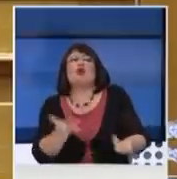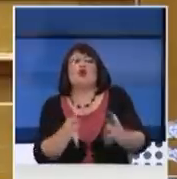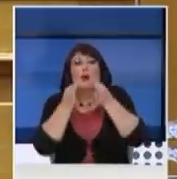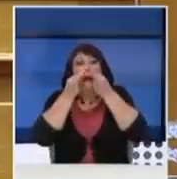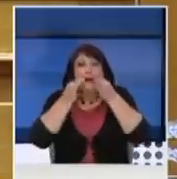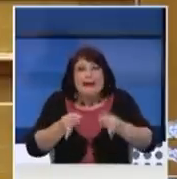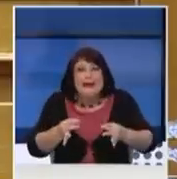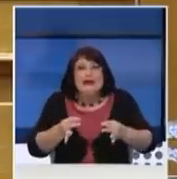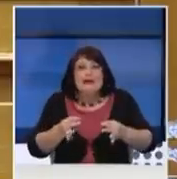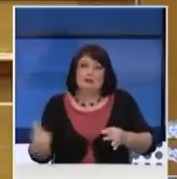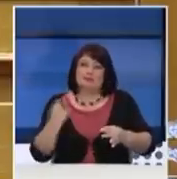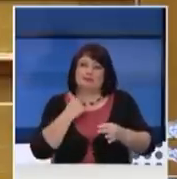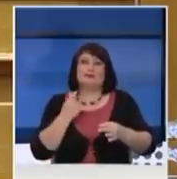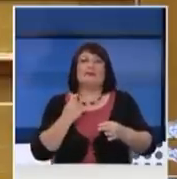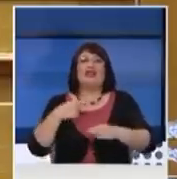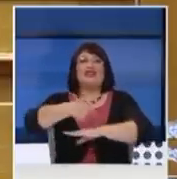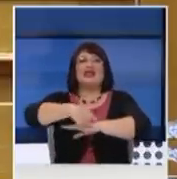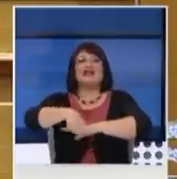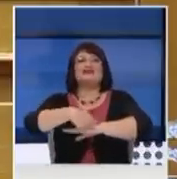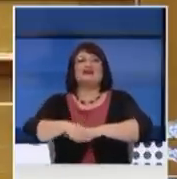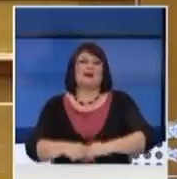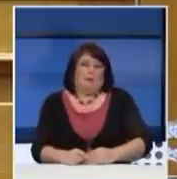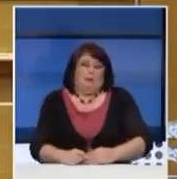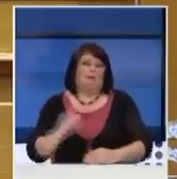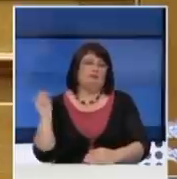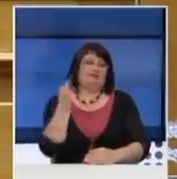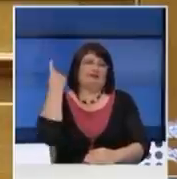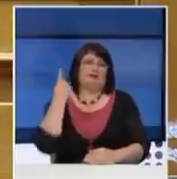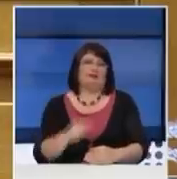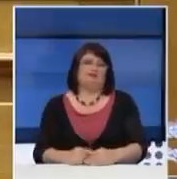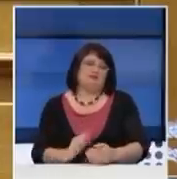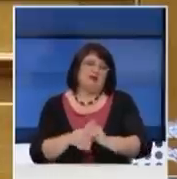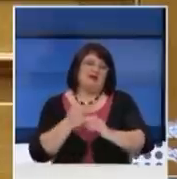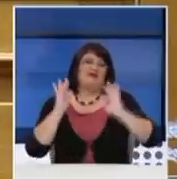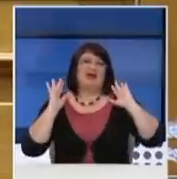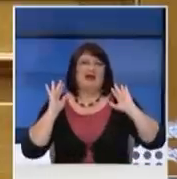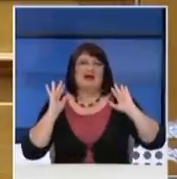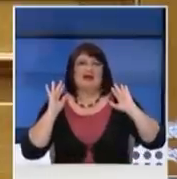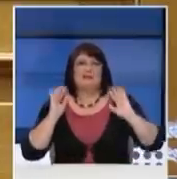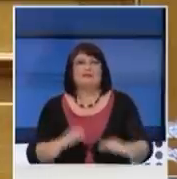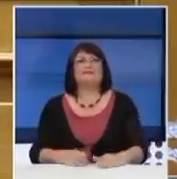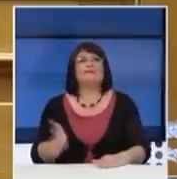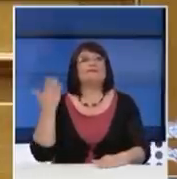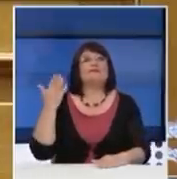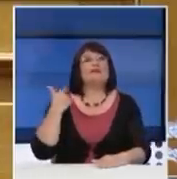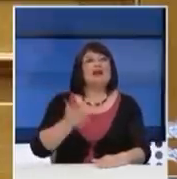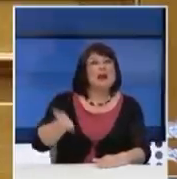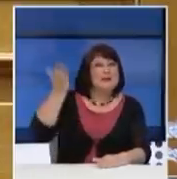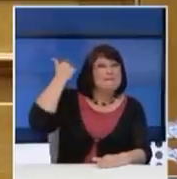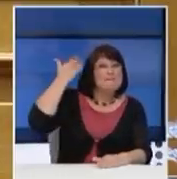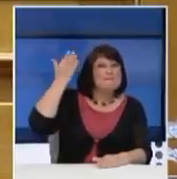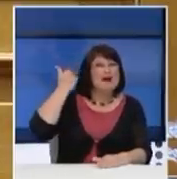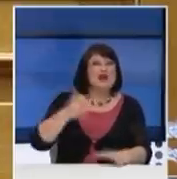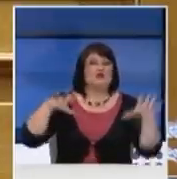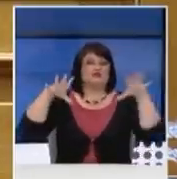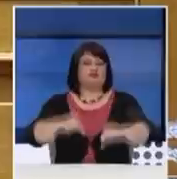Κίνα, ενώ έχασε το δικαστήριο, το έγραψε στα παλέτα των υποδημάτων τους ως ισχυρός. Διότι από την εποχή των Ισπηλαιών υπάρχει το δίκαιο